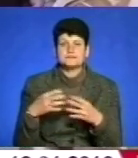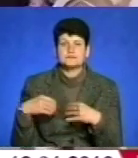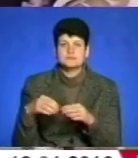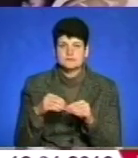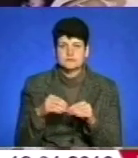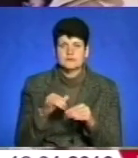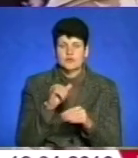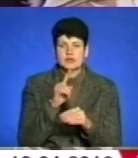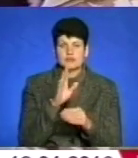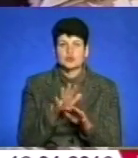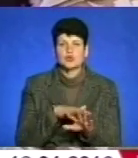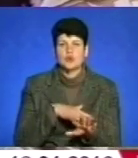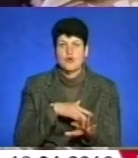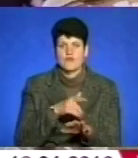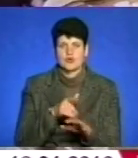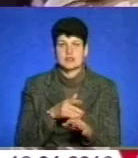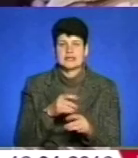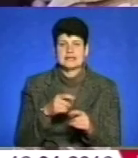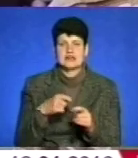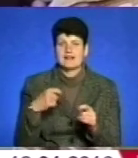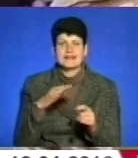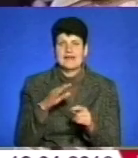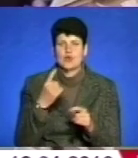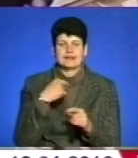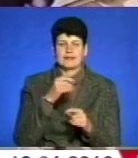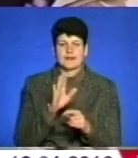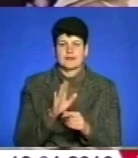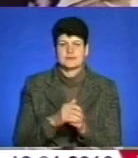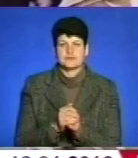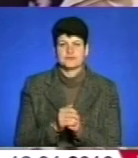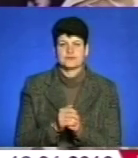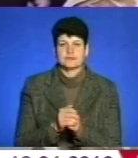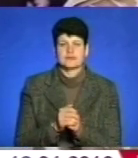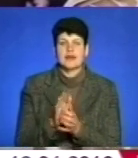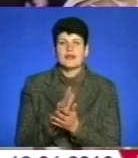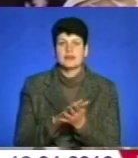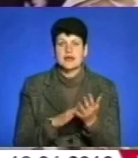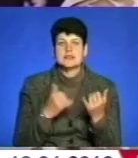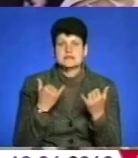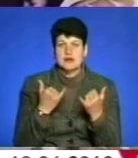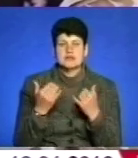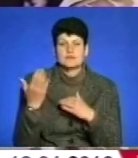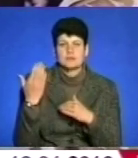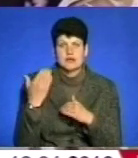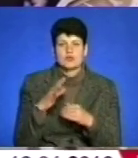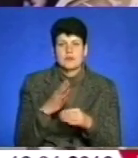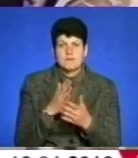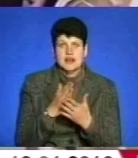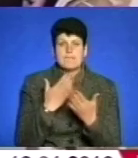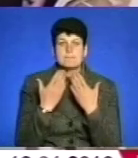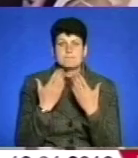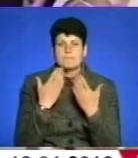буде такою довготривалою, так, не на один рік. Далі ми зараз попередньо мали перемовини